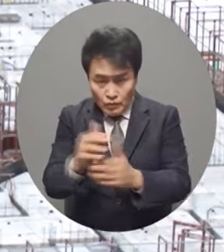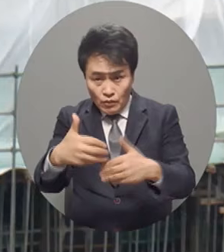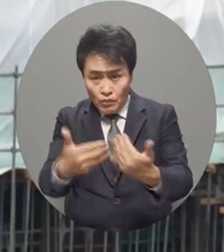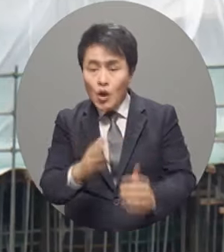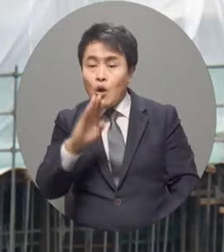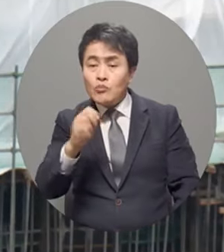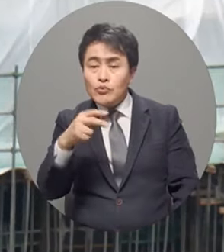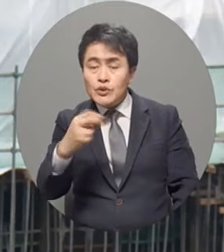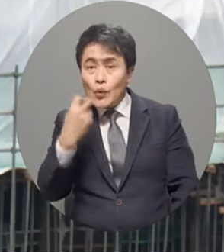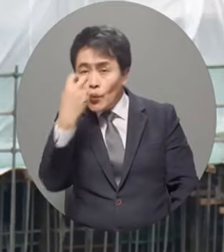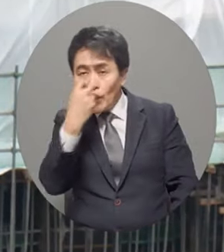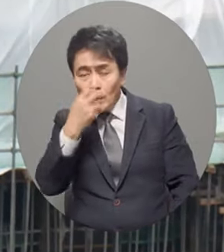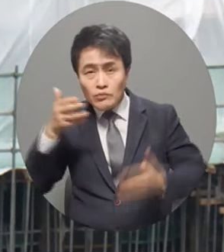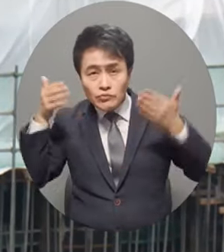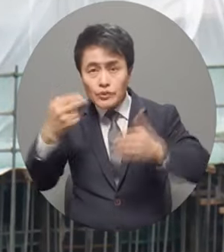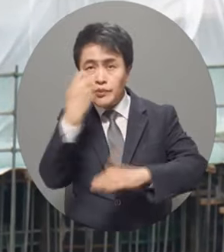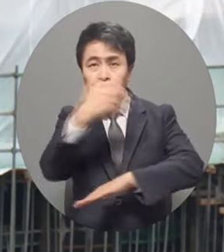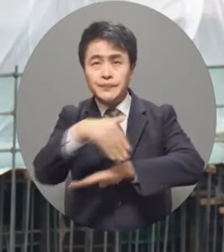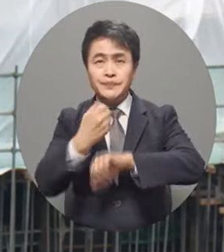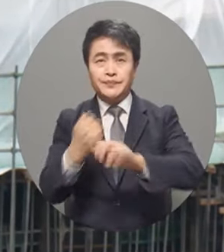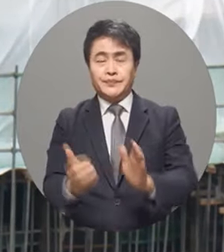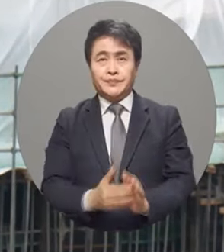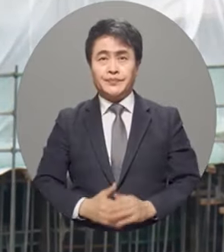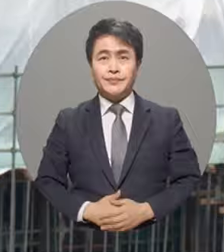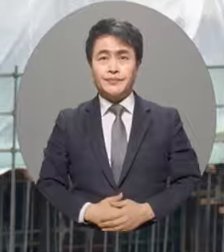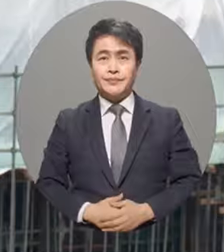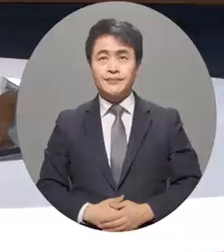예정입니다. MBC 뉴스 정동욱입니다.